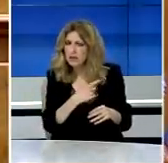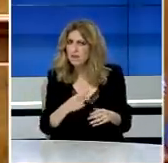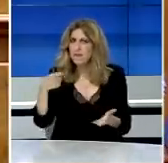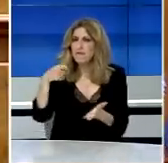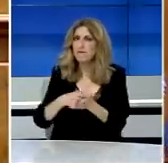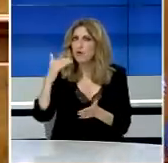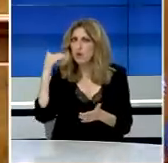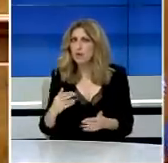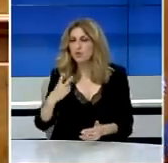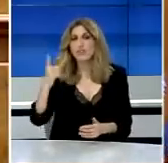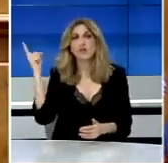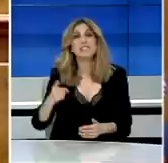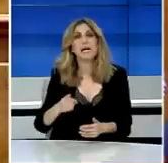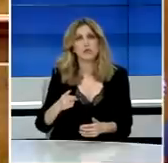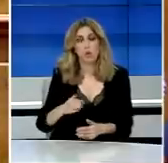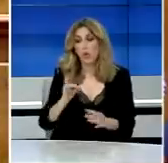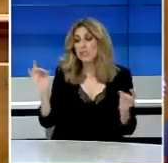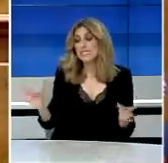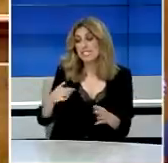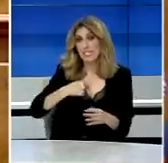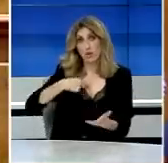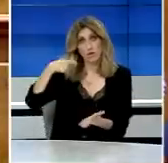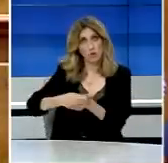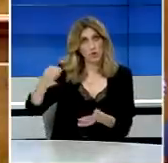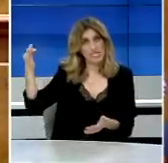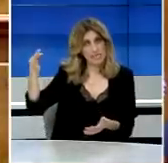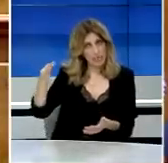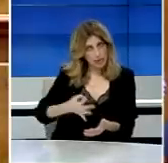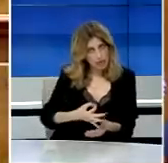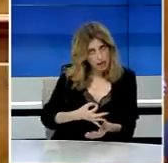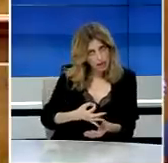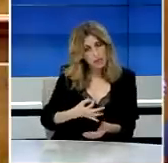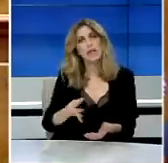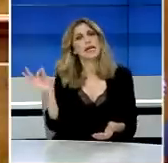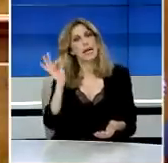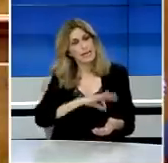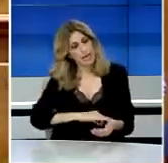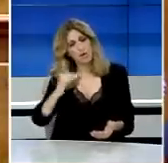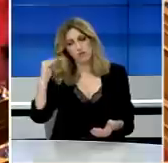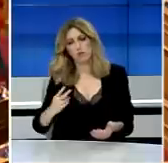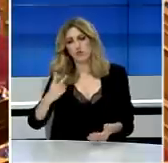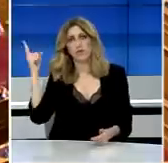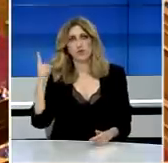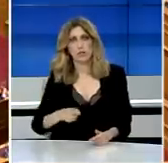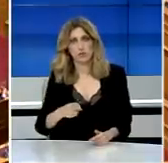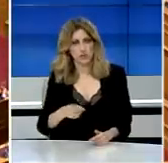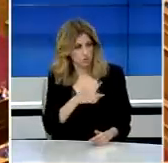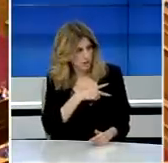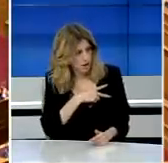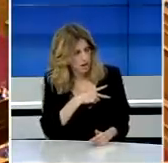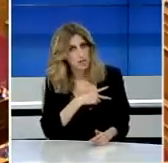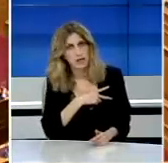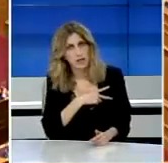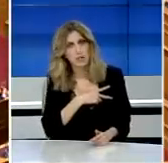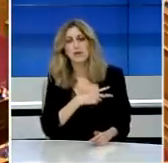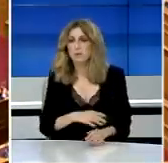2% σε αυτούς που θα πληρώνουν φάπαξ. Αυτό δεν είπατε, 2%. Κοιτάξτε,